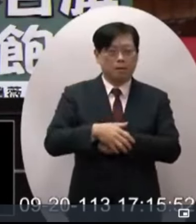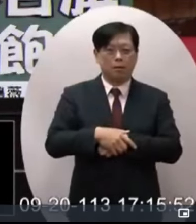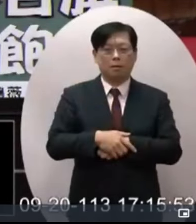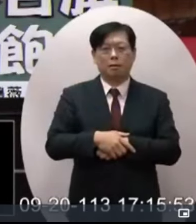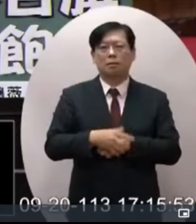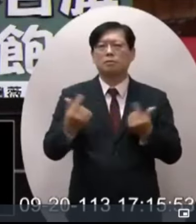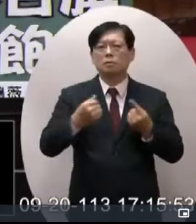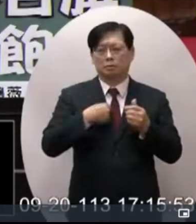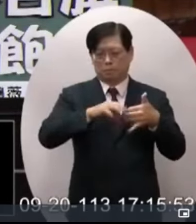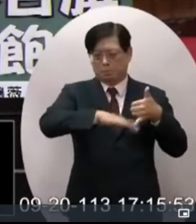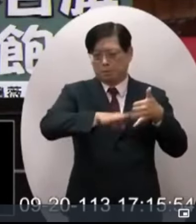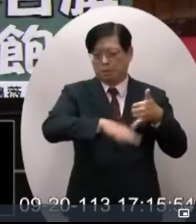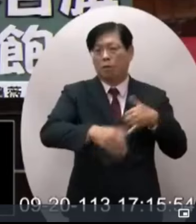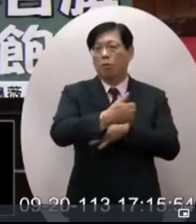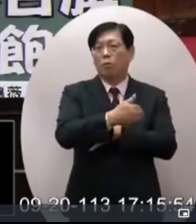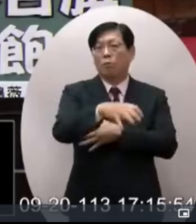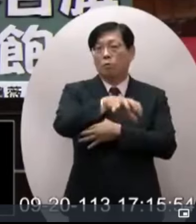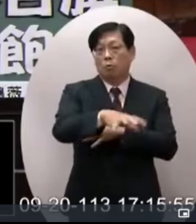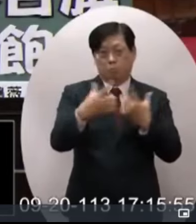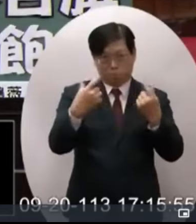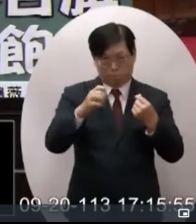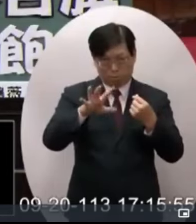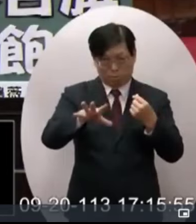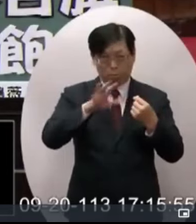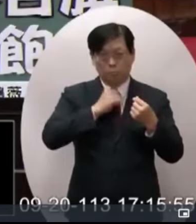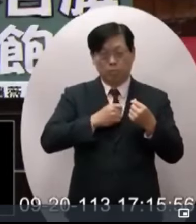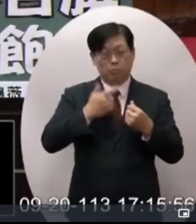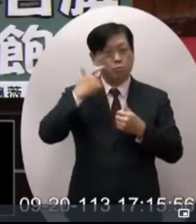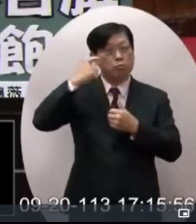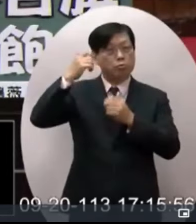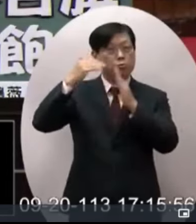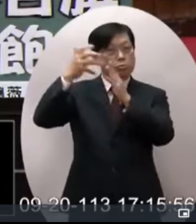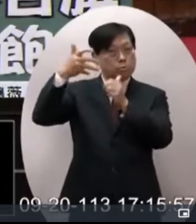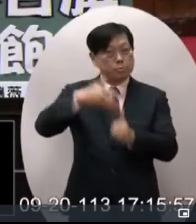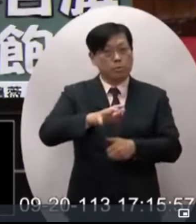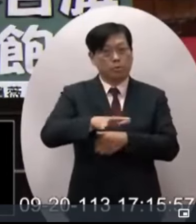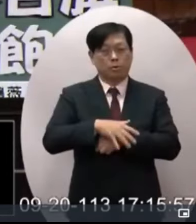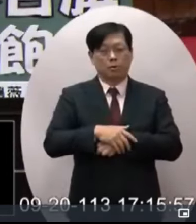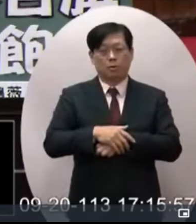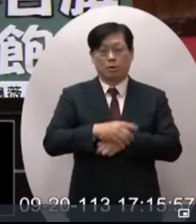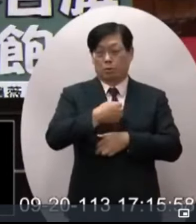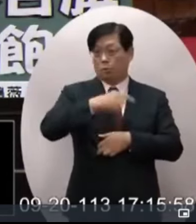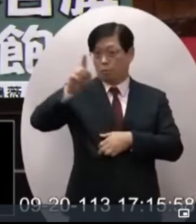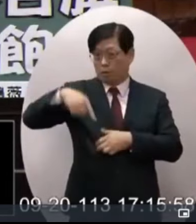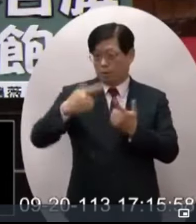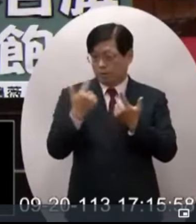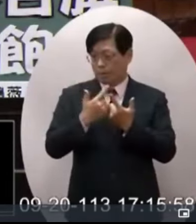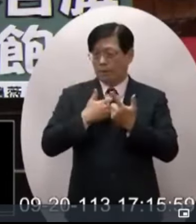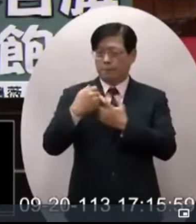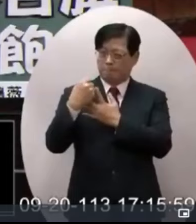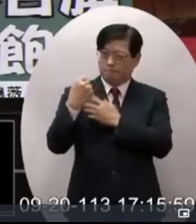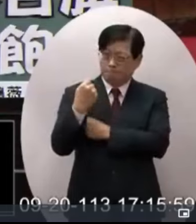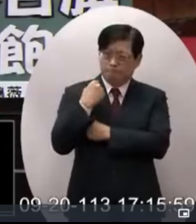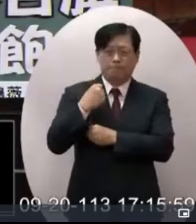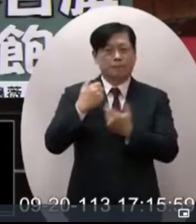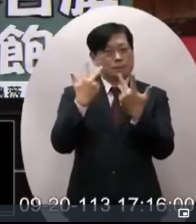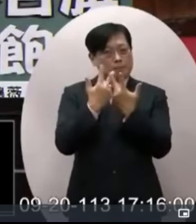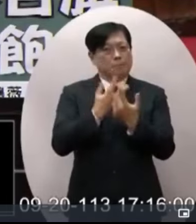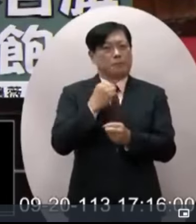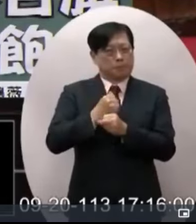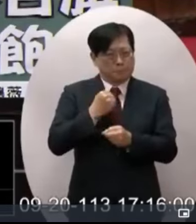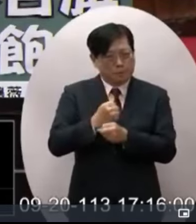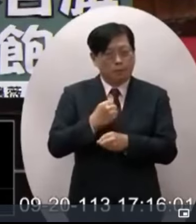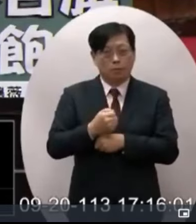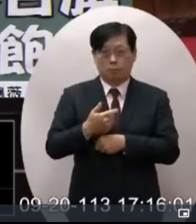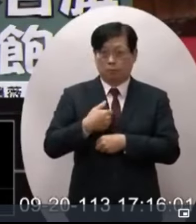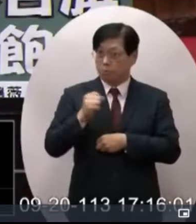能在中南部农村，我就有继承这个祖处。可是呢，我来到台北来打拼，来到新北来打拼，